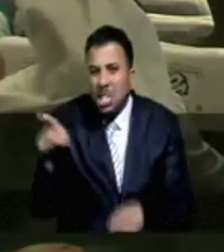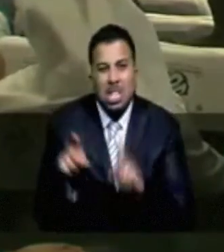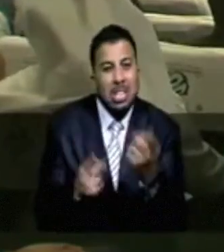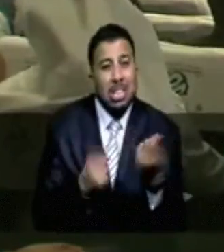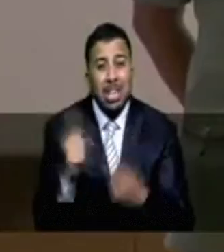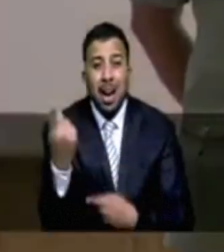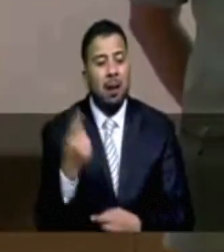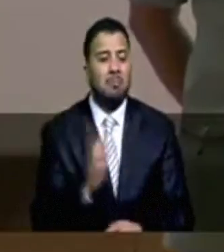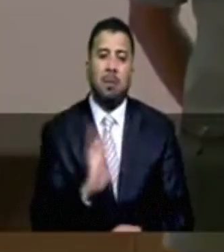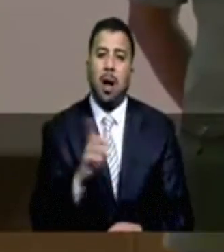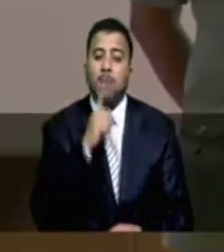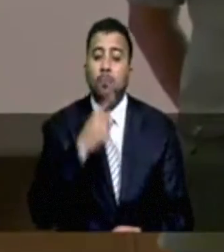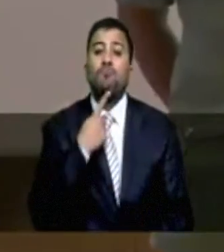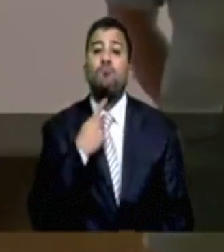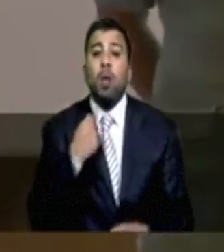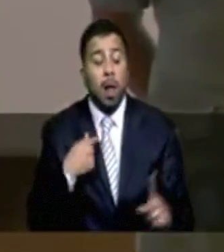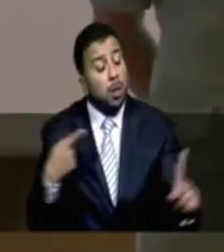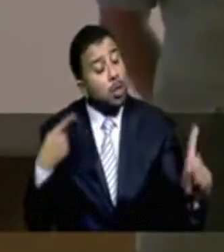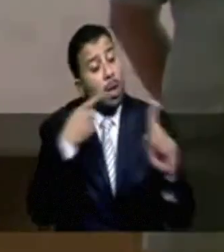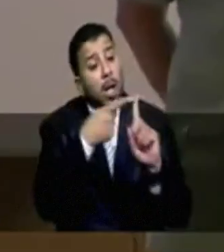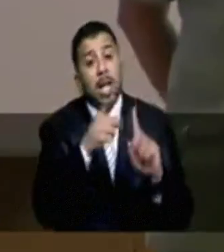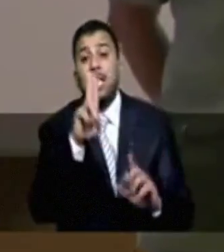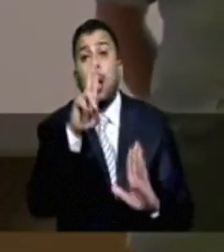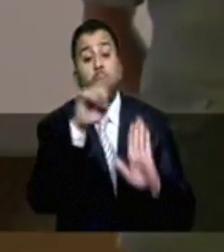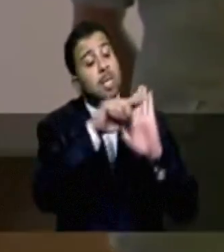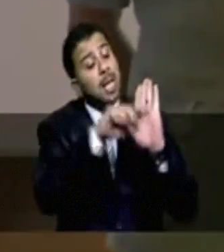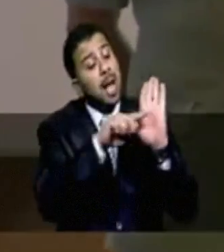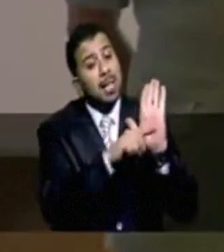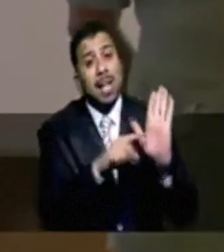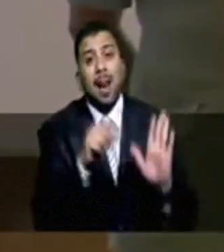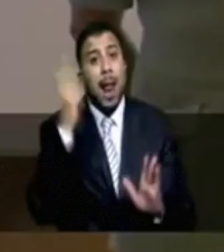عن أمله في الوصول إلى توصيات علمية